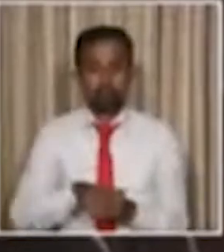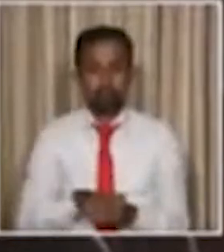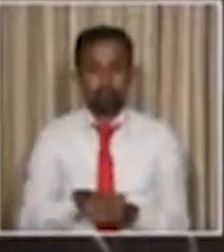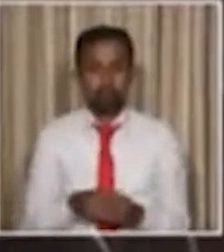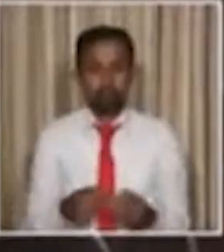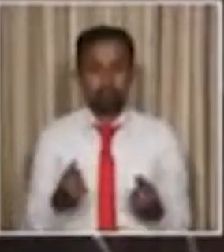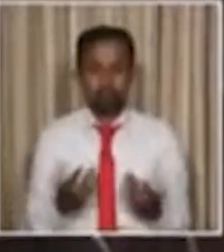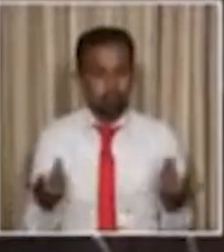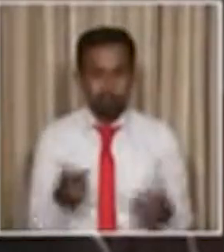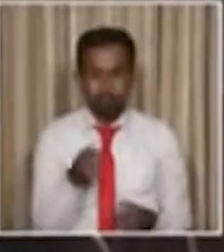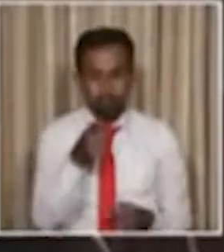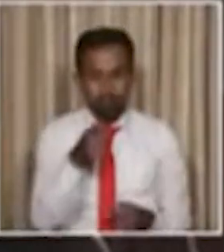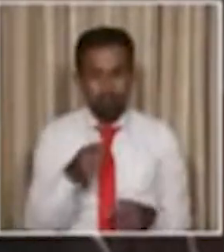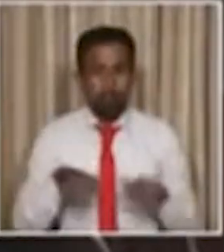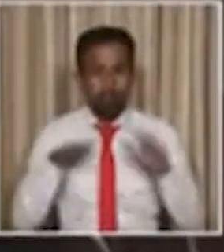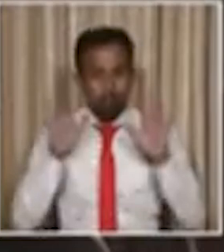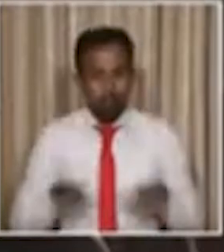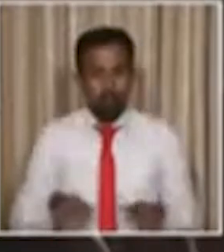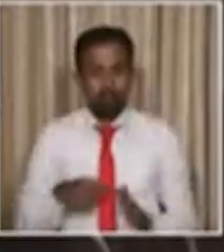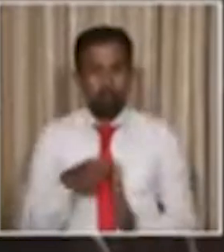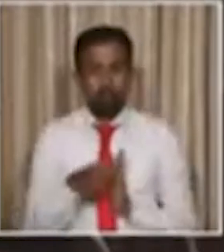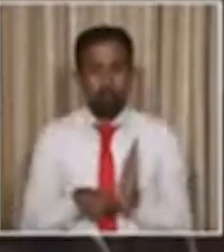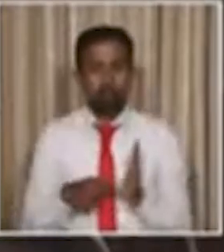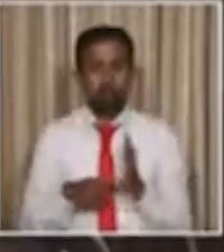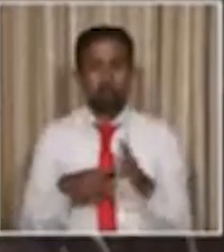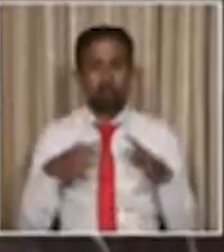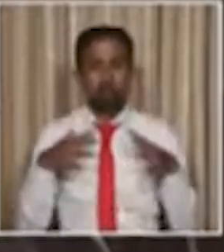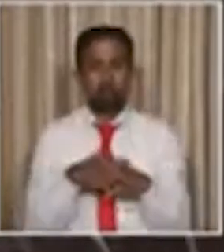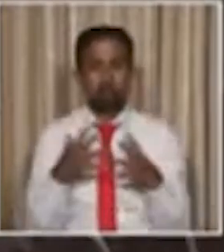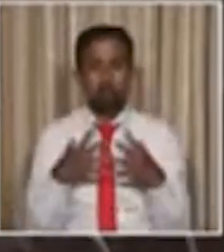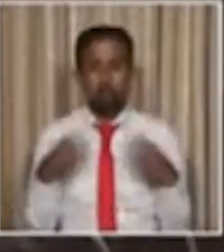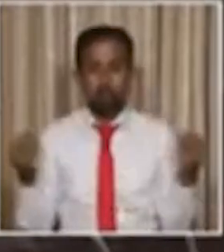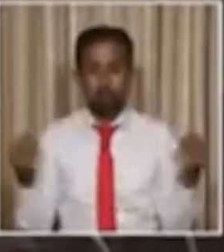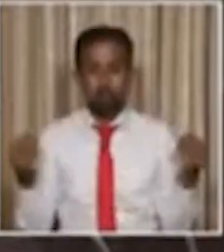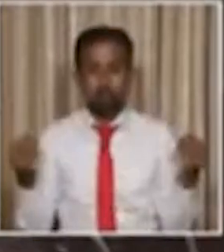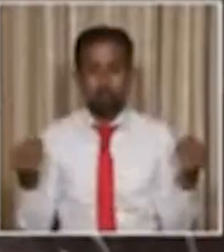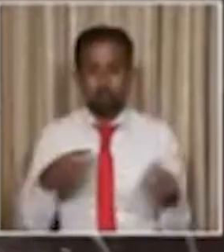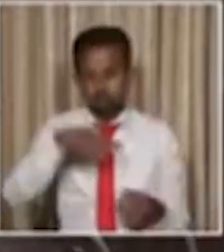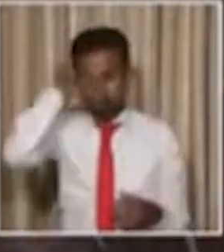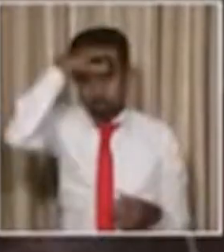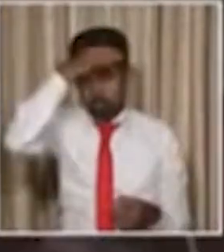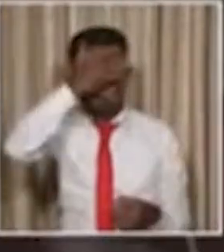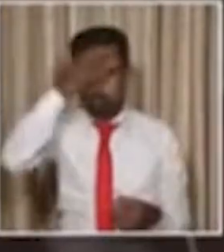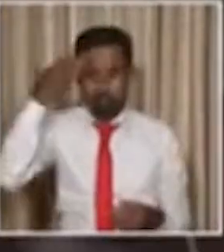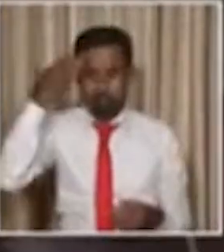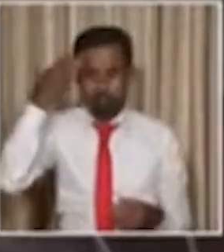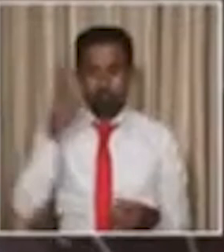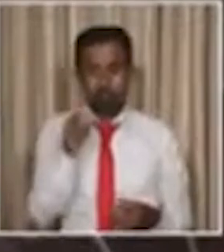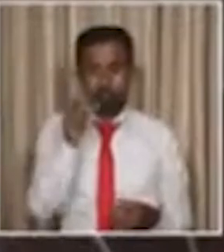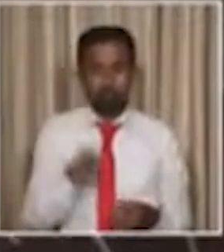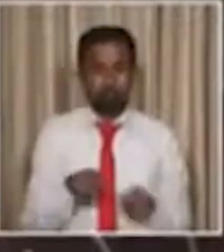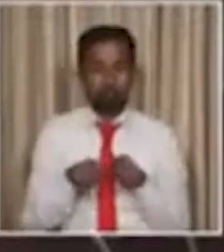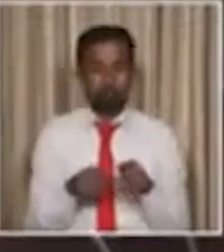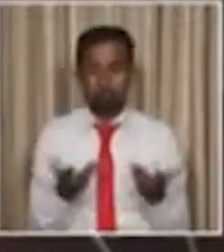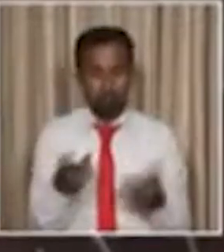අවශ්‍ය වන්නේ නැද්ද අවසාන වශයෙන් මේ රටේ නීතිය පැසඳලිය යුත්තේ සිංහල හෝ දෙමළ පුරවැසියෙක් වෙනුවෙන්